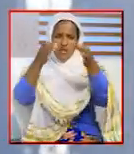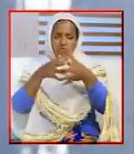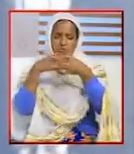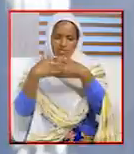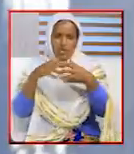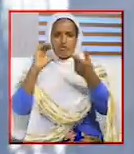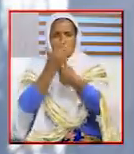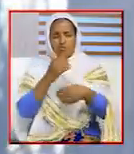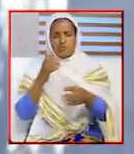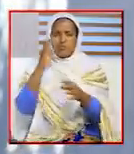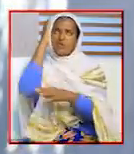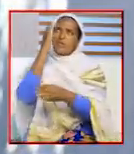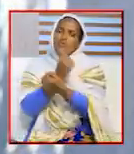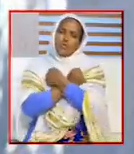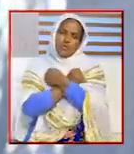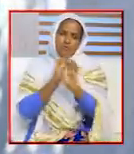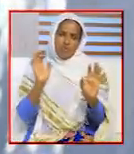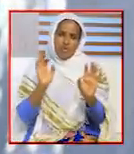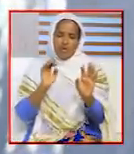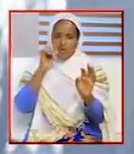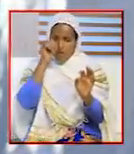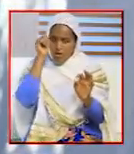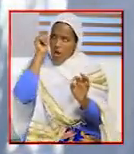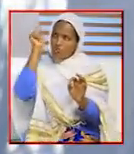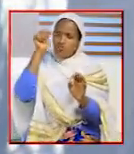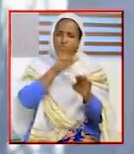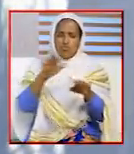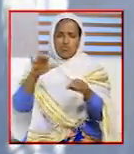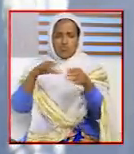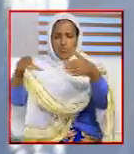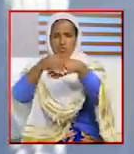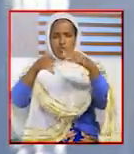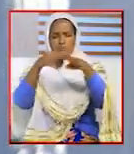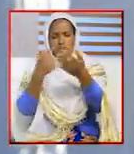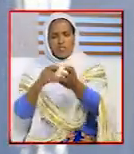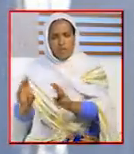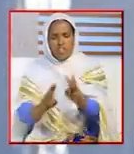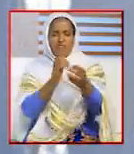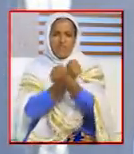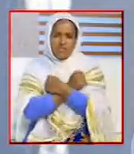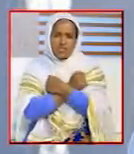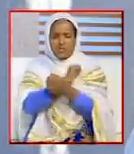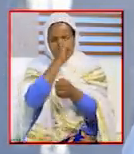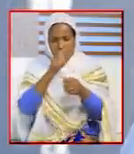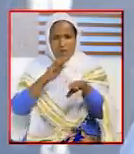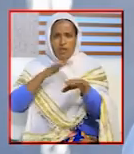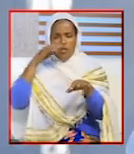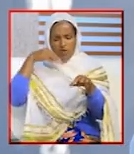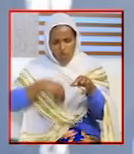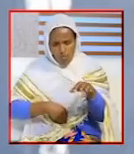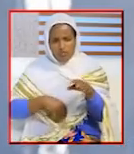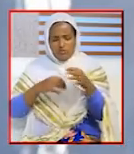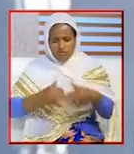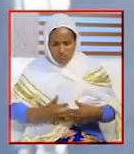ማስተላለፊያ መሳሪያዎች እንድንሆን ወደደ መድኃኒዓለም ራሱ ለልጆቹ የሚያስተዋውቀው በዚህ መንገድ ነው ፍቅር በጣም ከሆድ